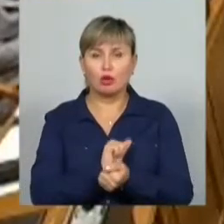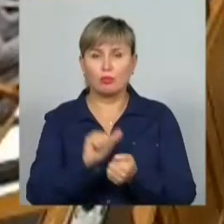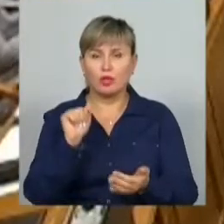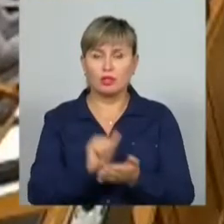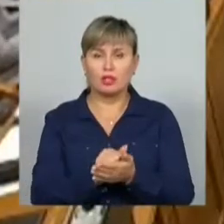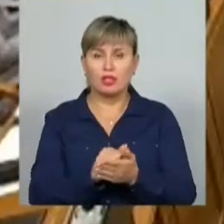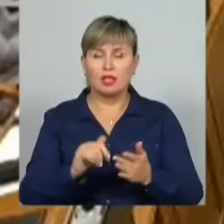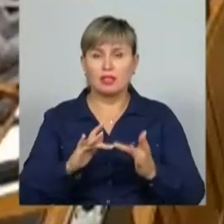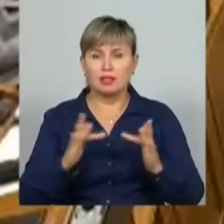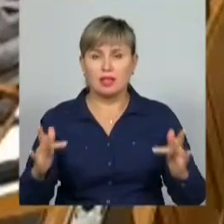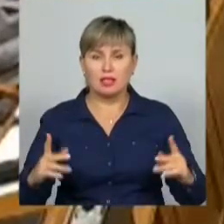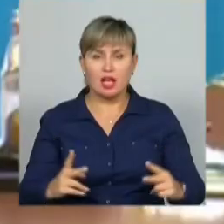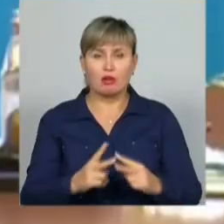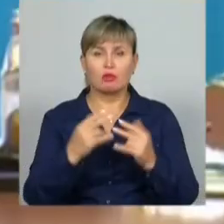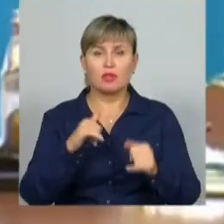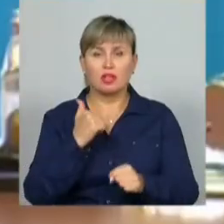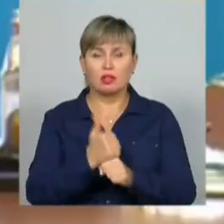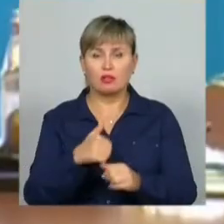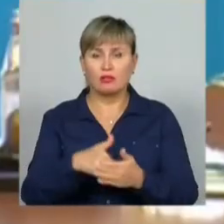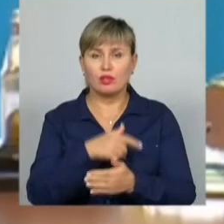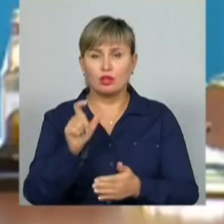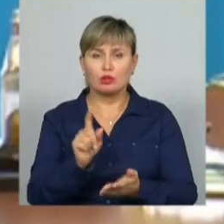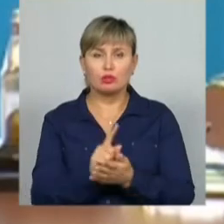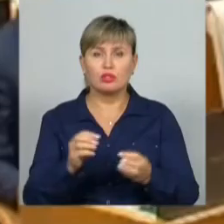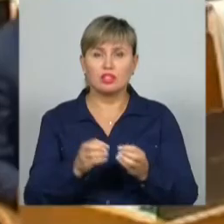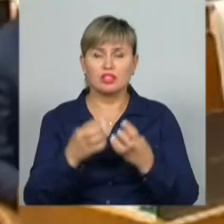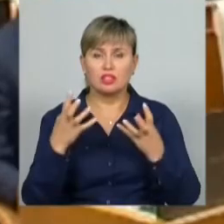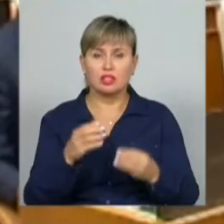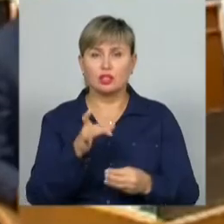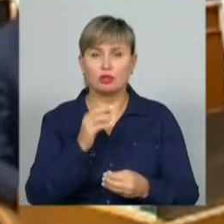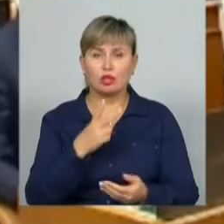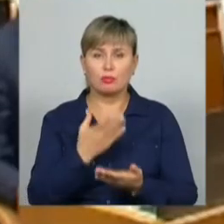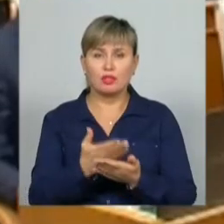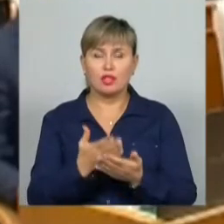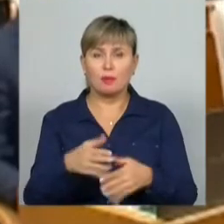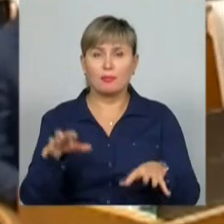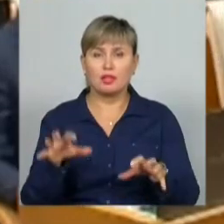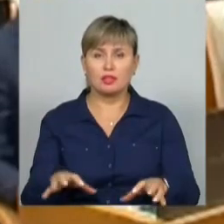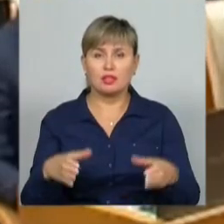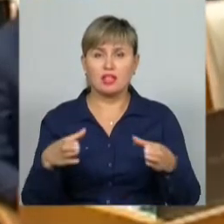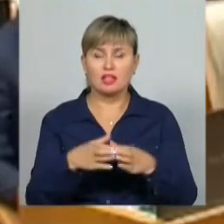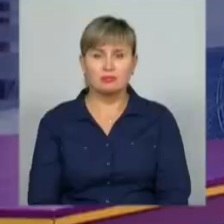аккорды теперь новый глава кабмина должен в десятидневный срок представить президенту состав правительства